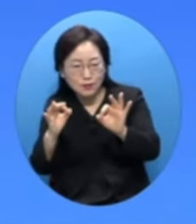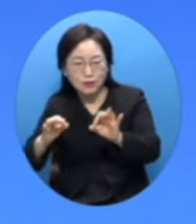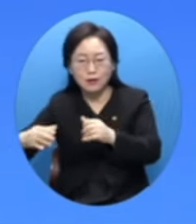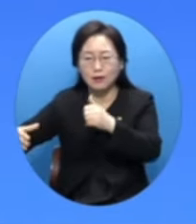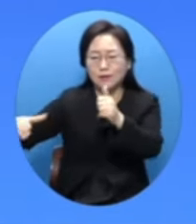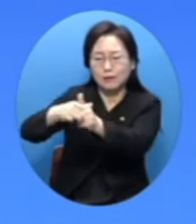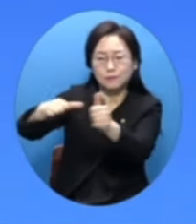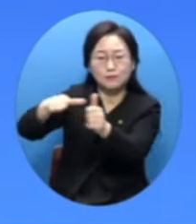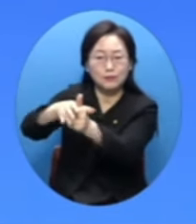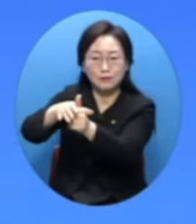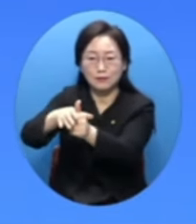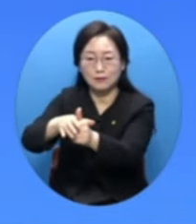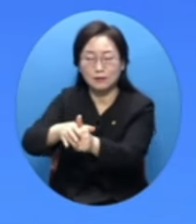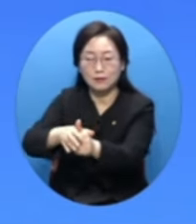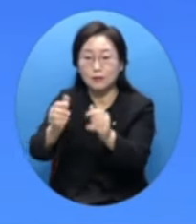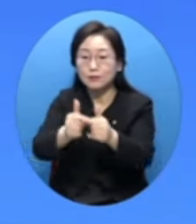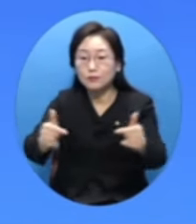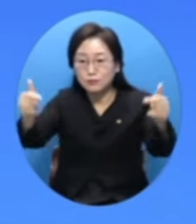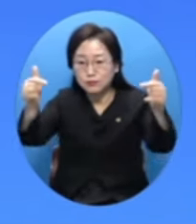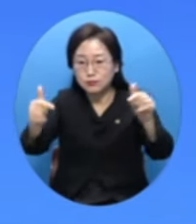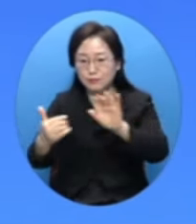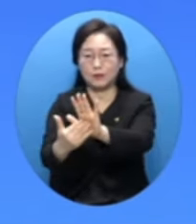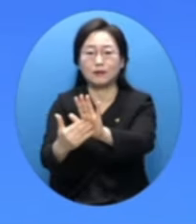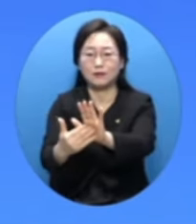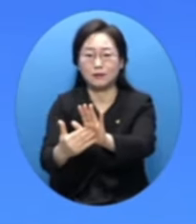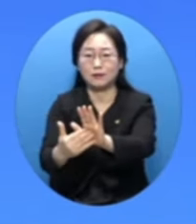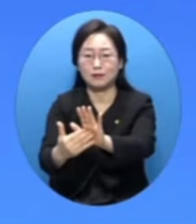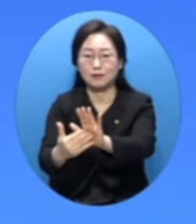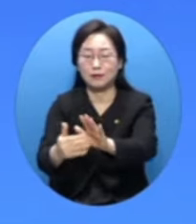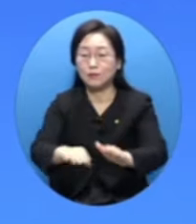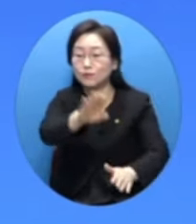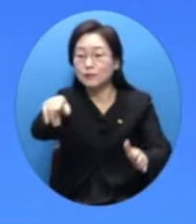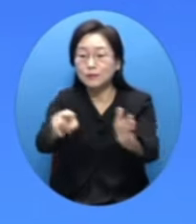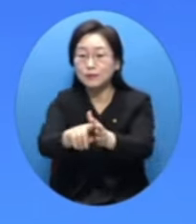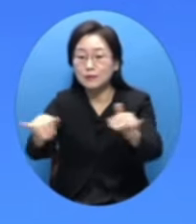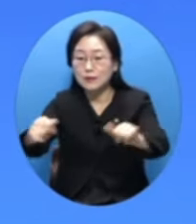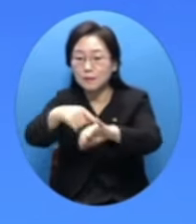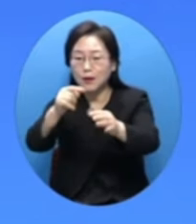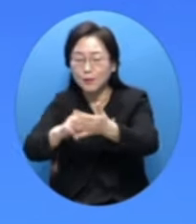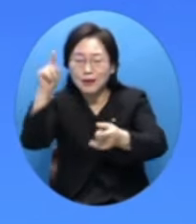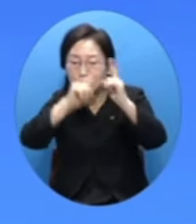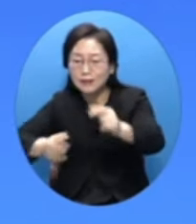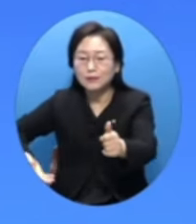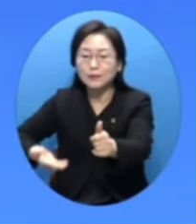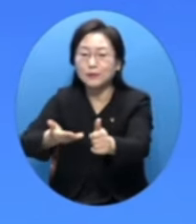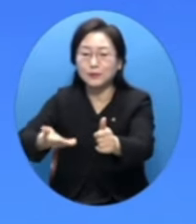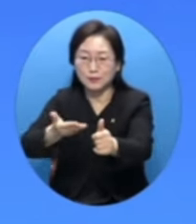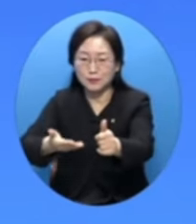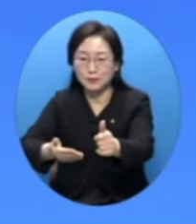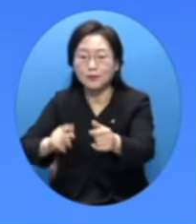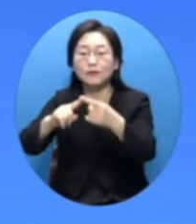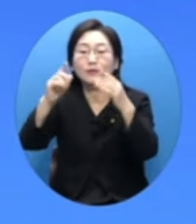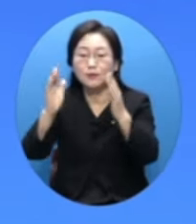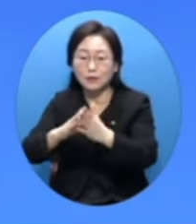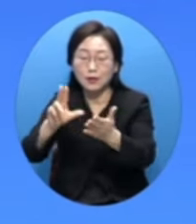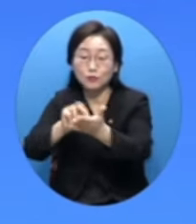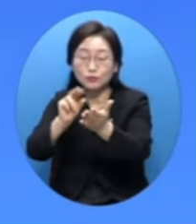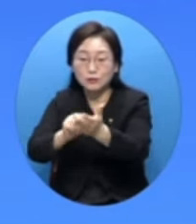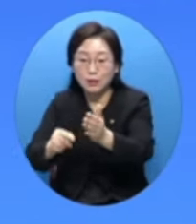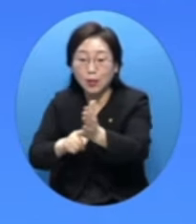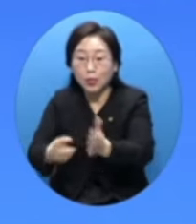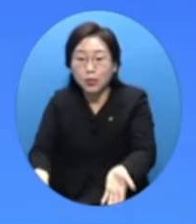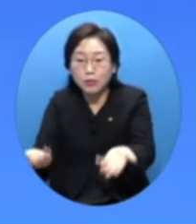공격해서 부흥한 것을 가로막고 우리 믿는 사람들의 마음에 상처를 주고 교회에 문제를 일으키려고 하는